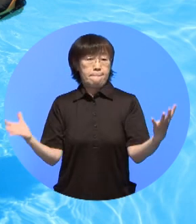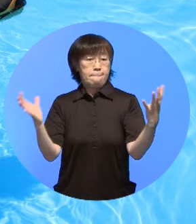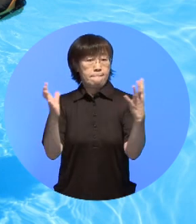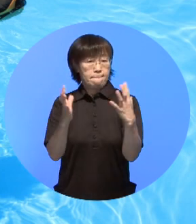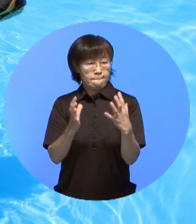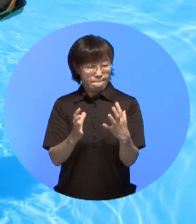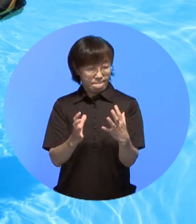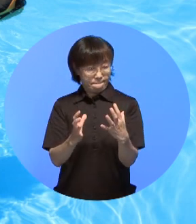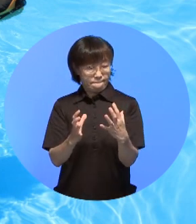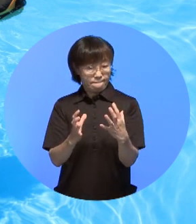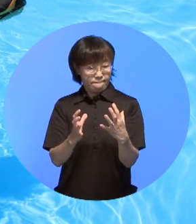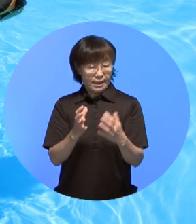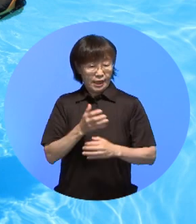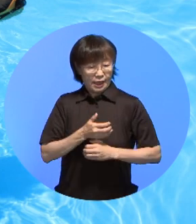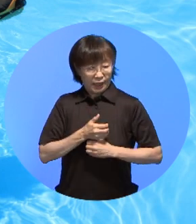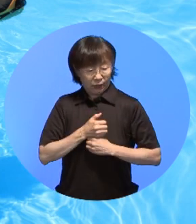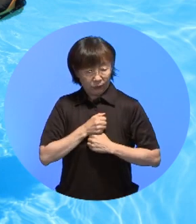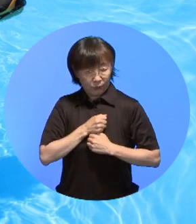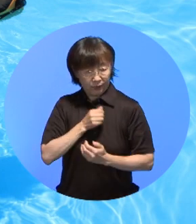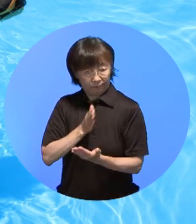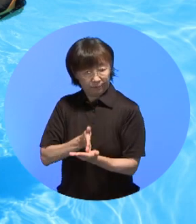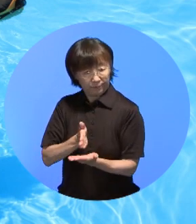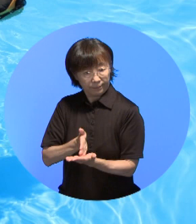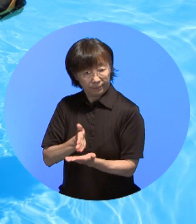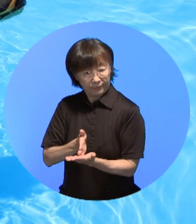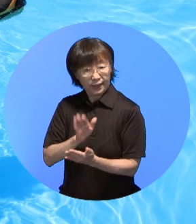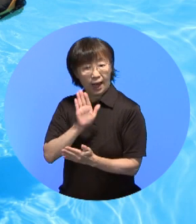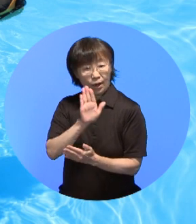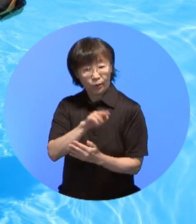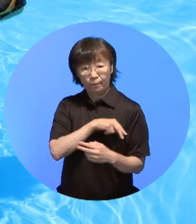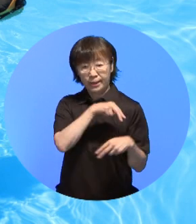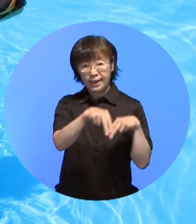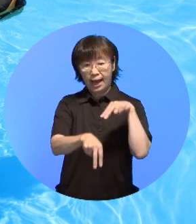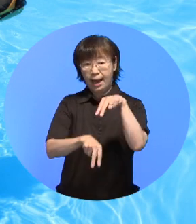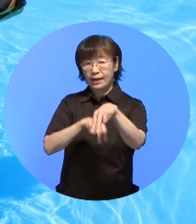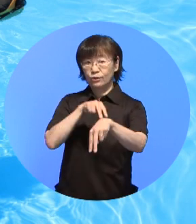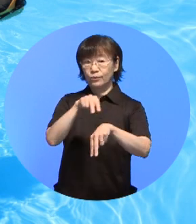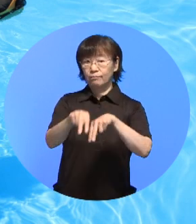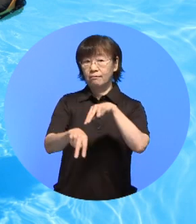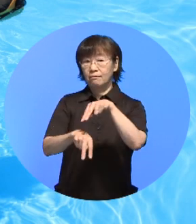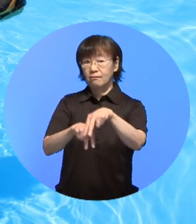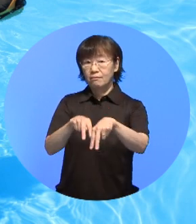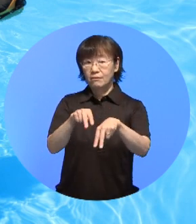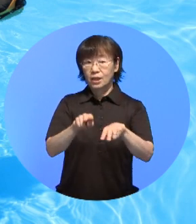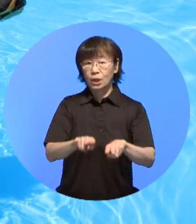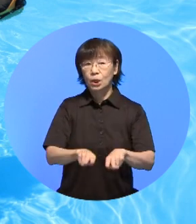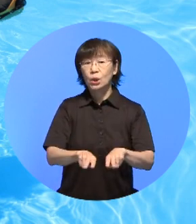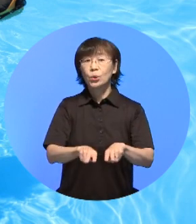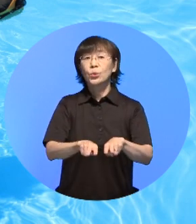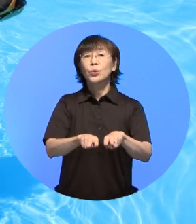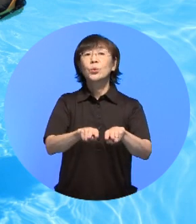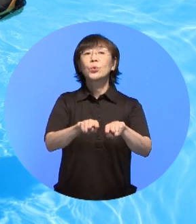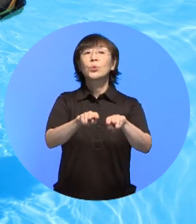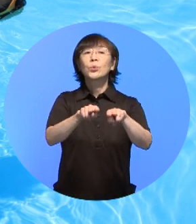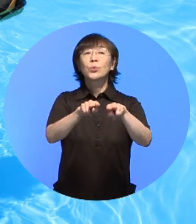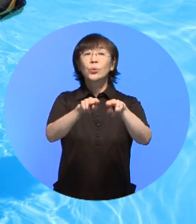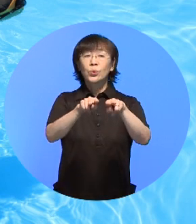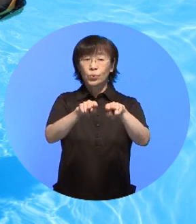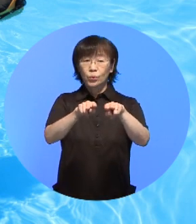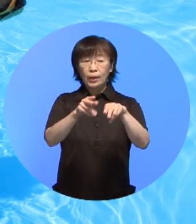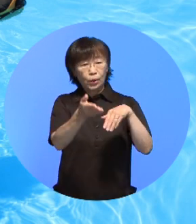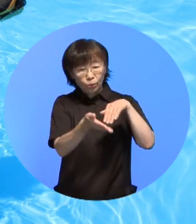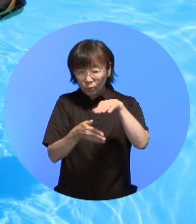を用意しプールサイドに集合安全面での注意説明を受けた後着意状態で入水